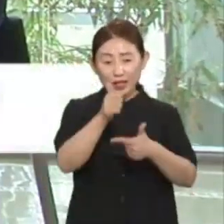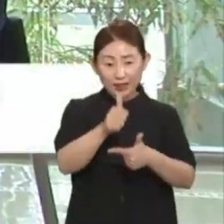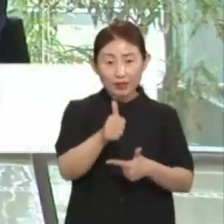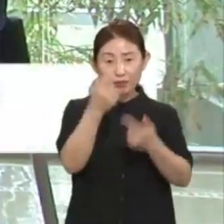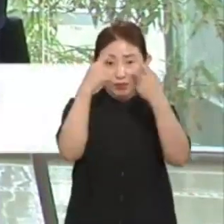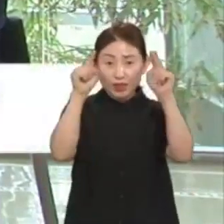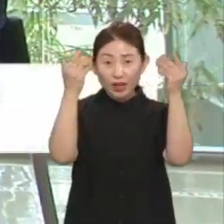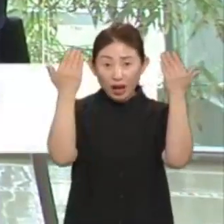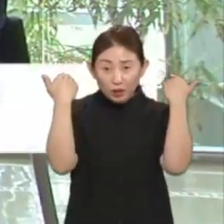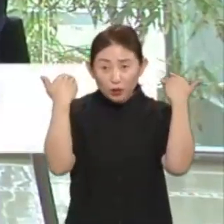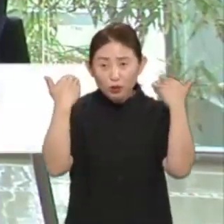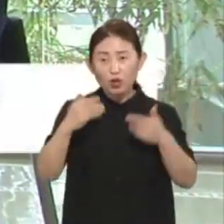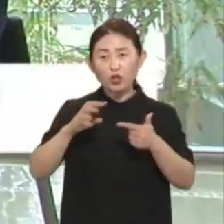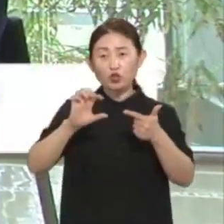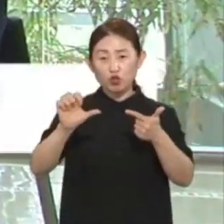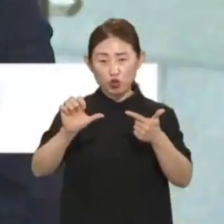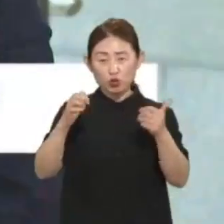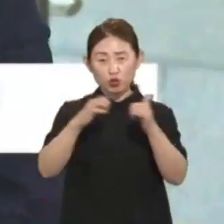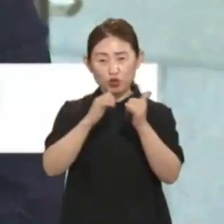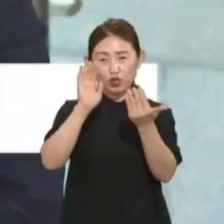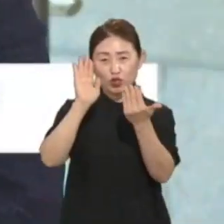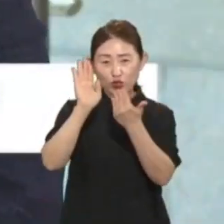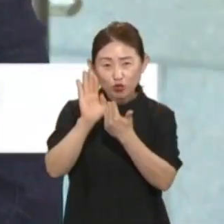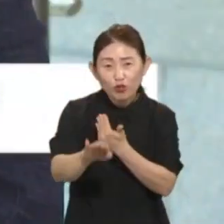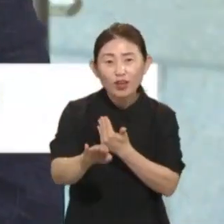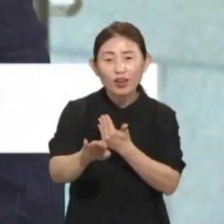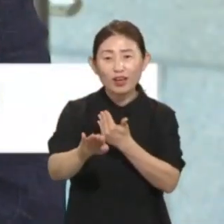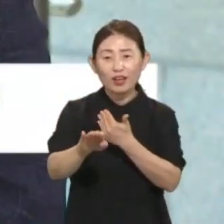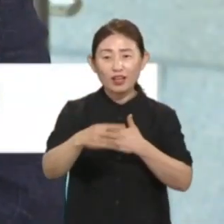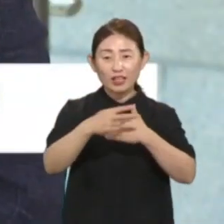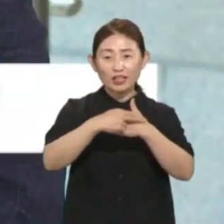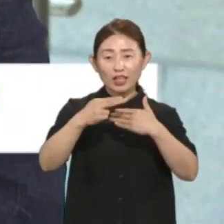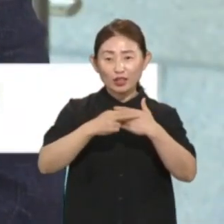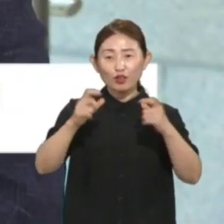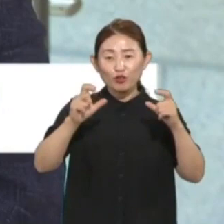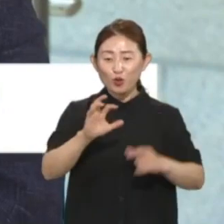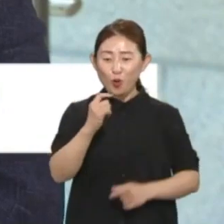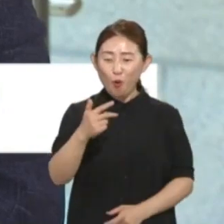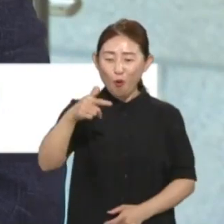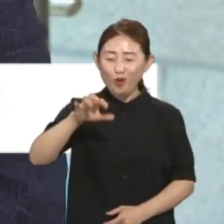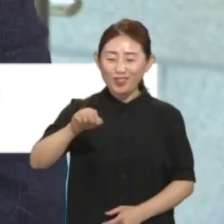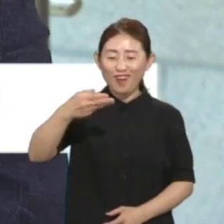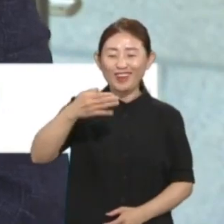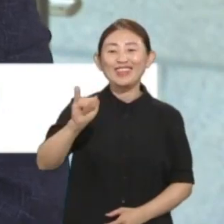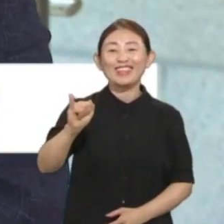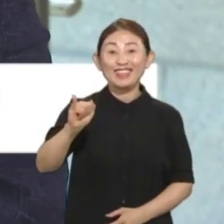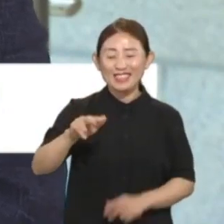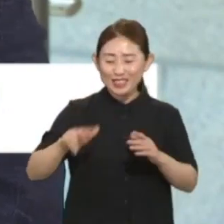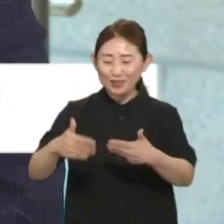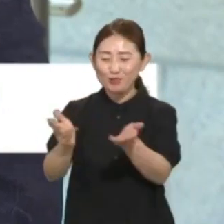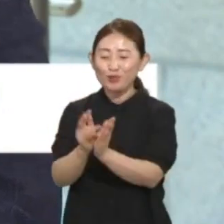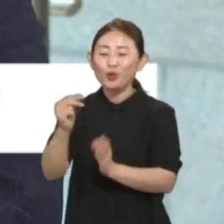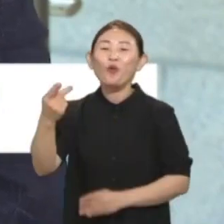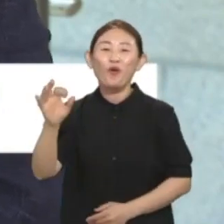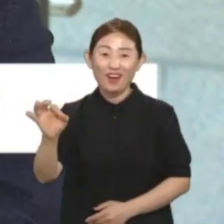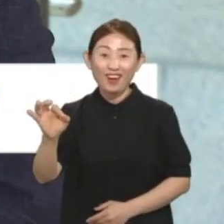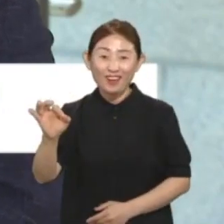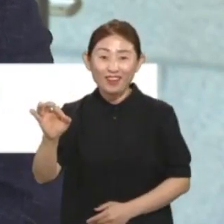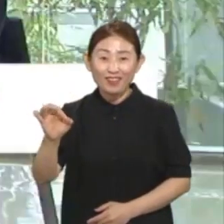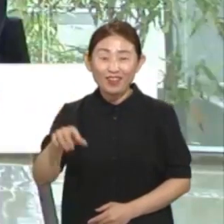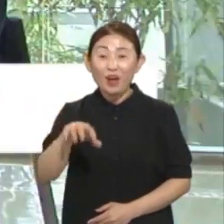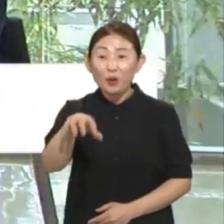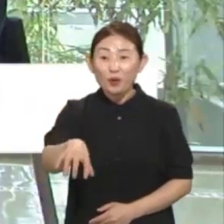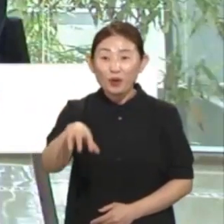이제 6.25 후에 그 당시에 대덕군 오정리, 지금 오정동입니다. 대전에.